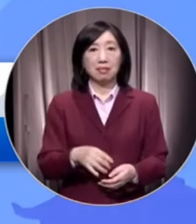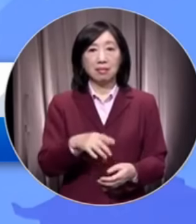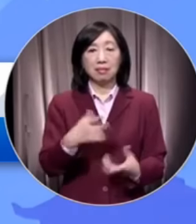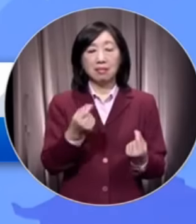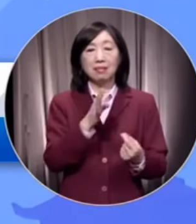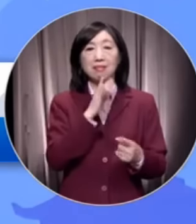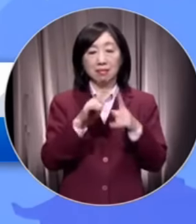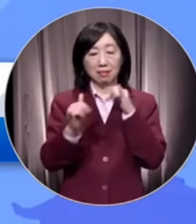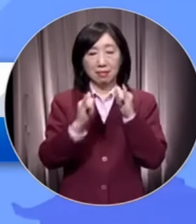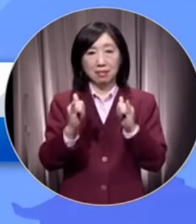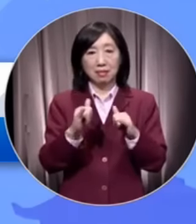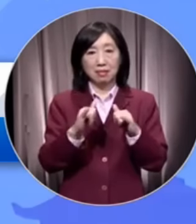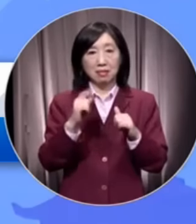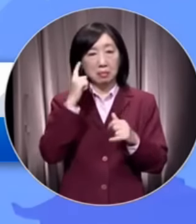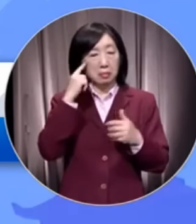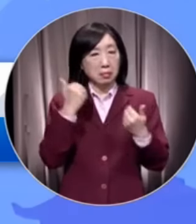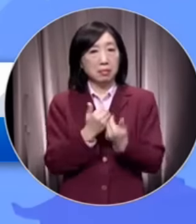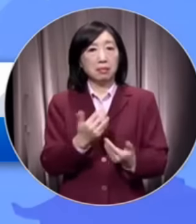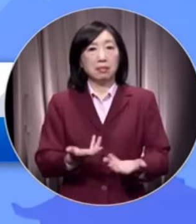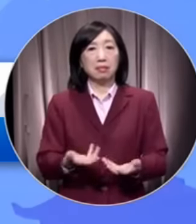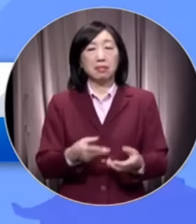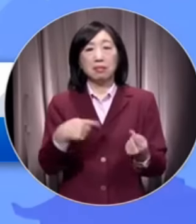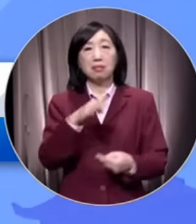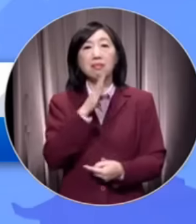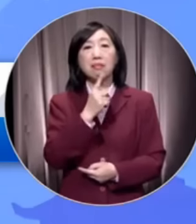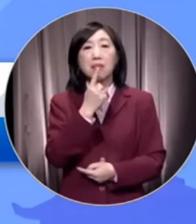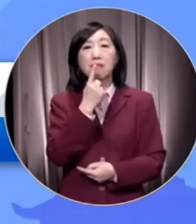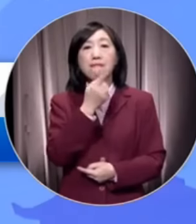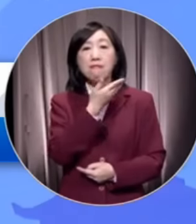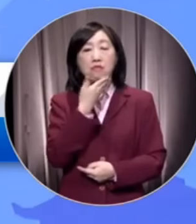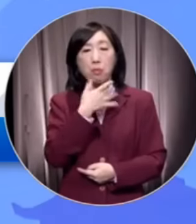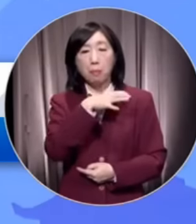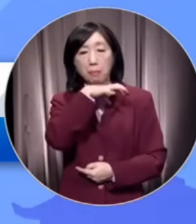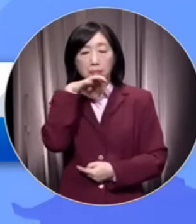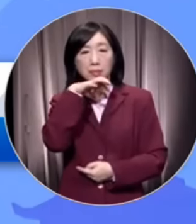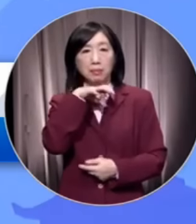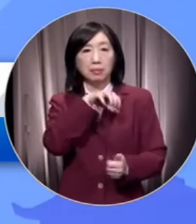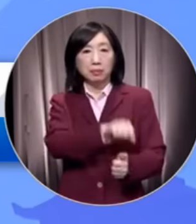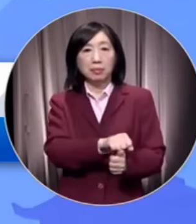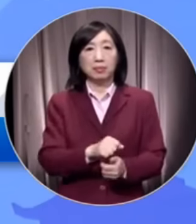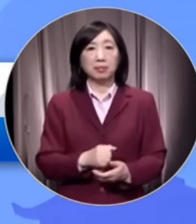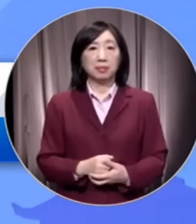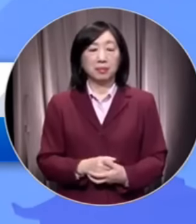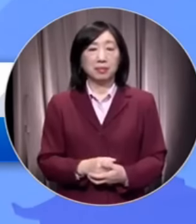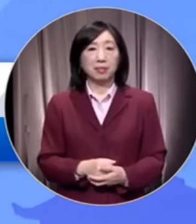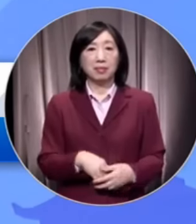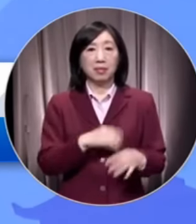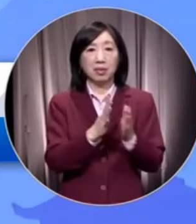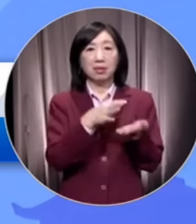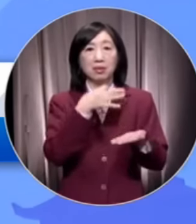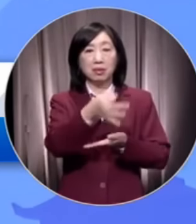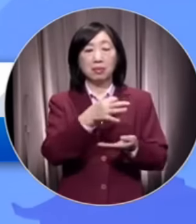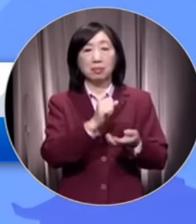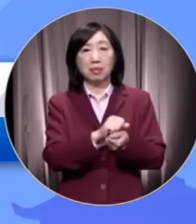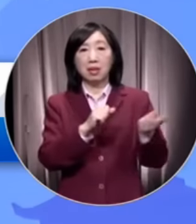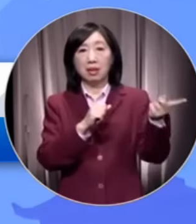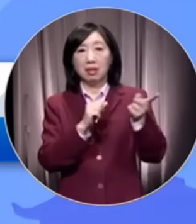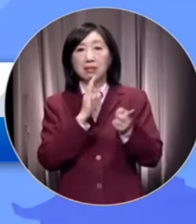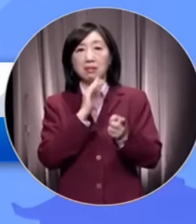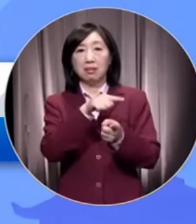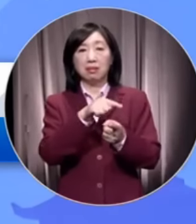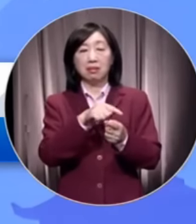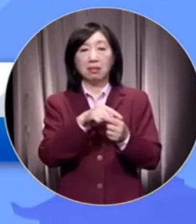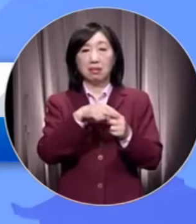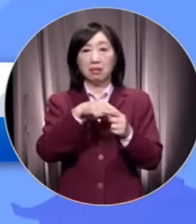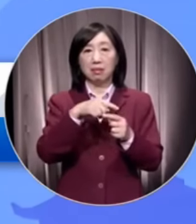弹的事情，也就是两岸的经贸的红利被垄断，被买办所垄断。而这些买办很大的程